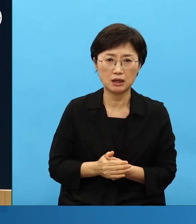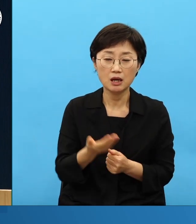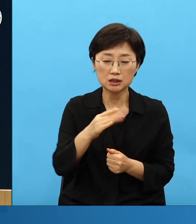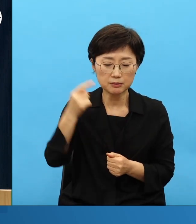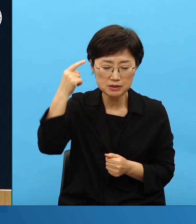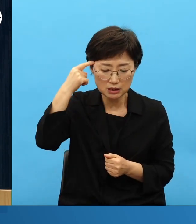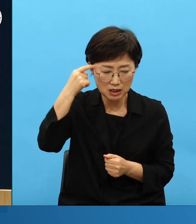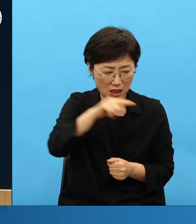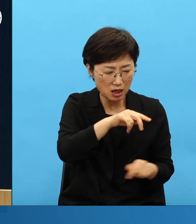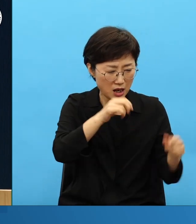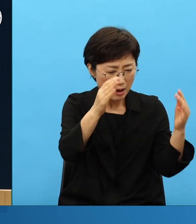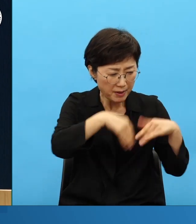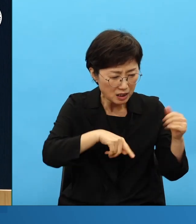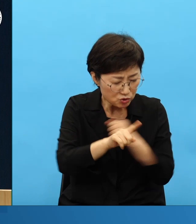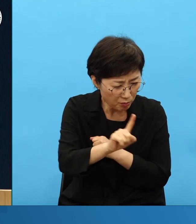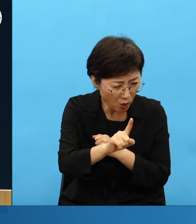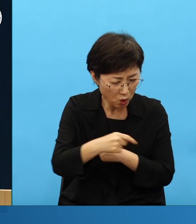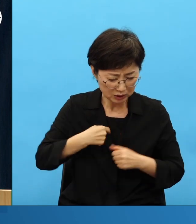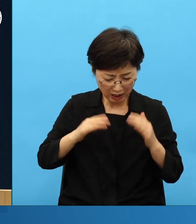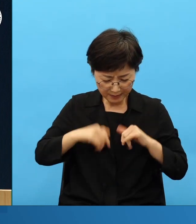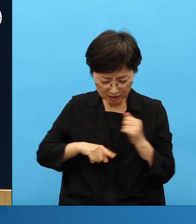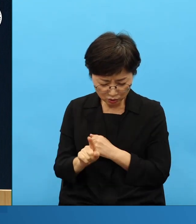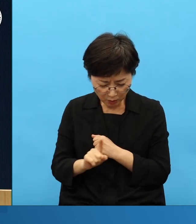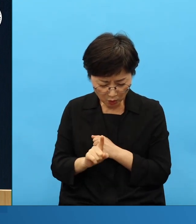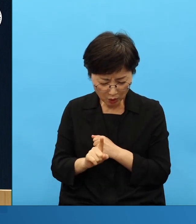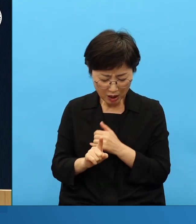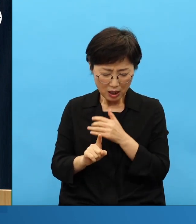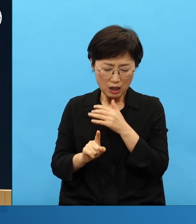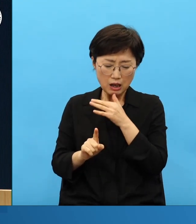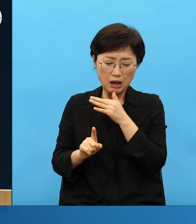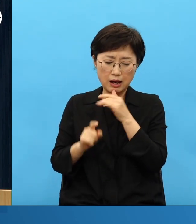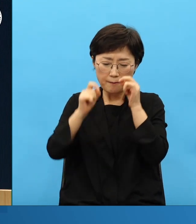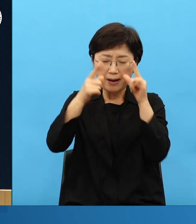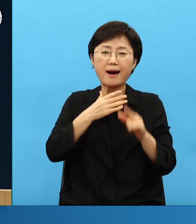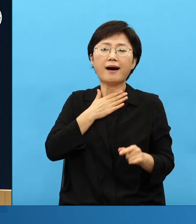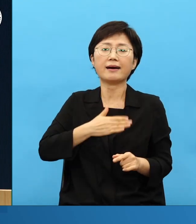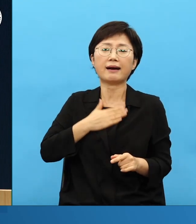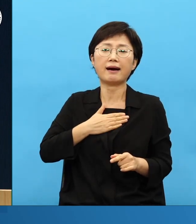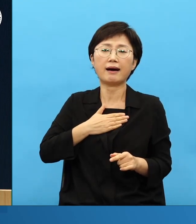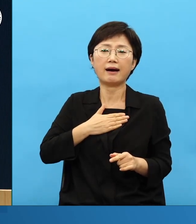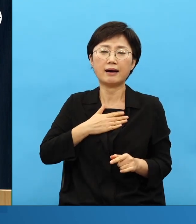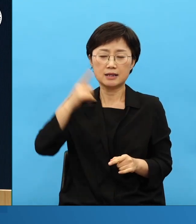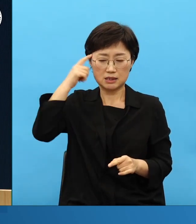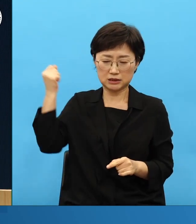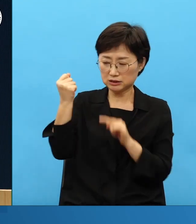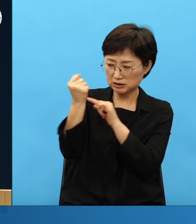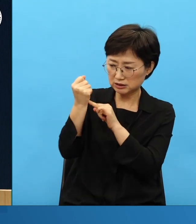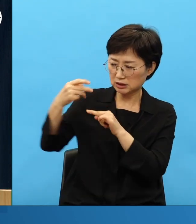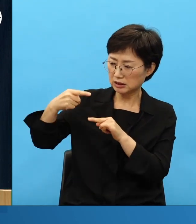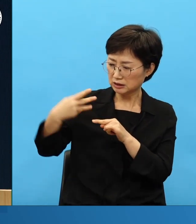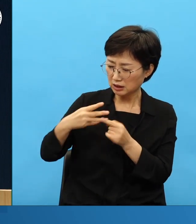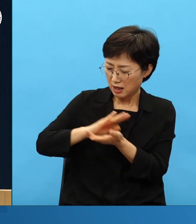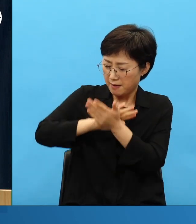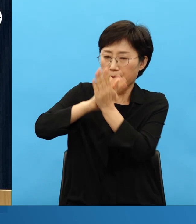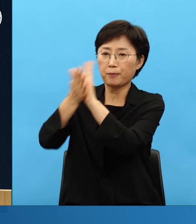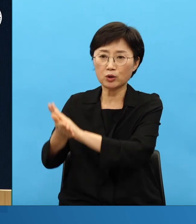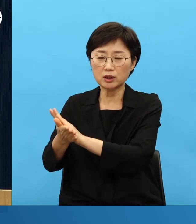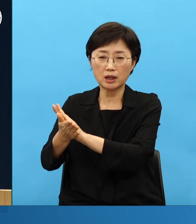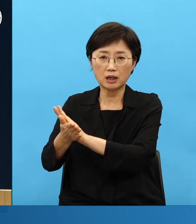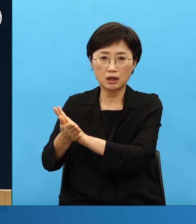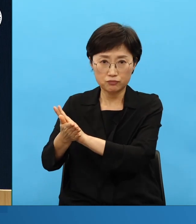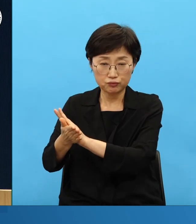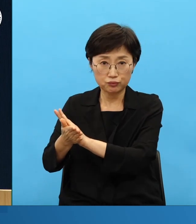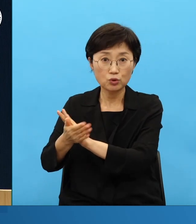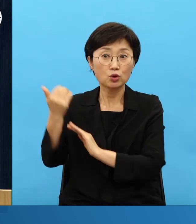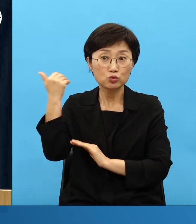one of them was Samuel. 블레셋 잘못이 아니다는 거예요. It's not the Philistines that are the 우리가 problem. 미스바로 모여서 전부 회개하고 여호와께로